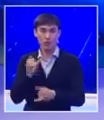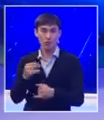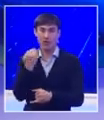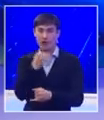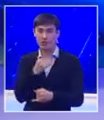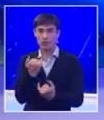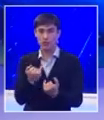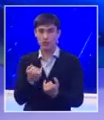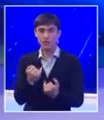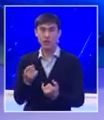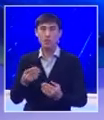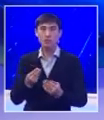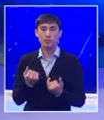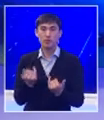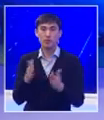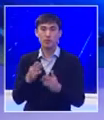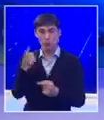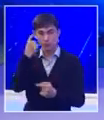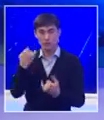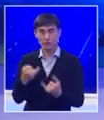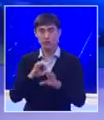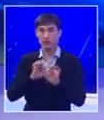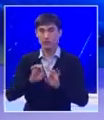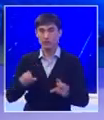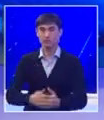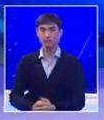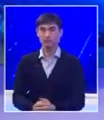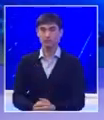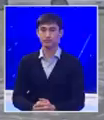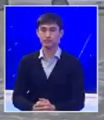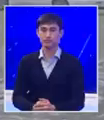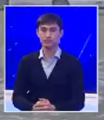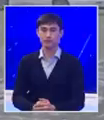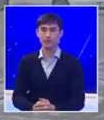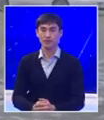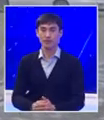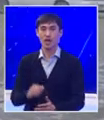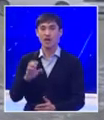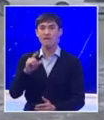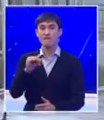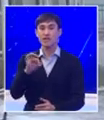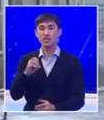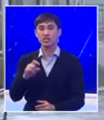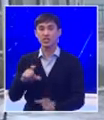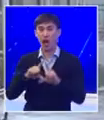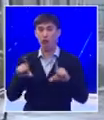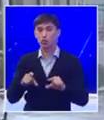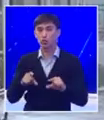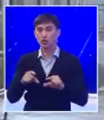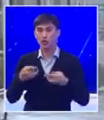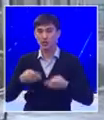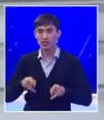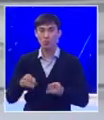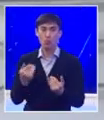качественно что же повлияло на ситуацию узнаете в нашем следующем сюжете фельдшерско-акушерский пункт телегин пикши был